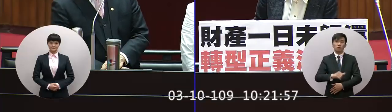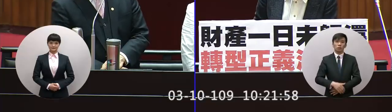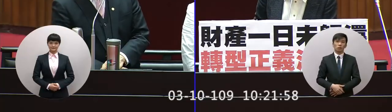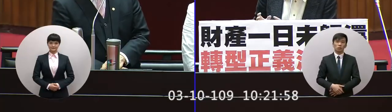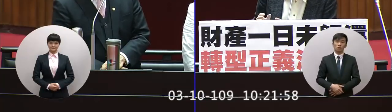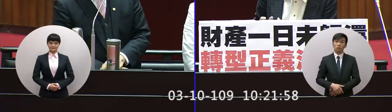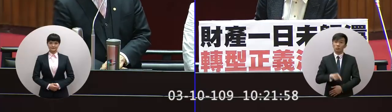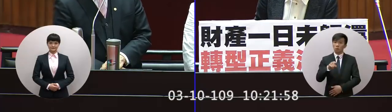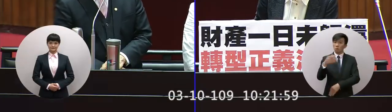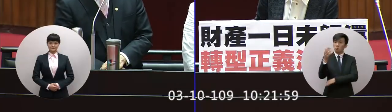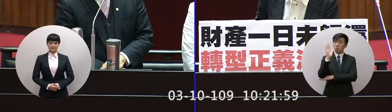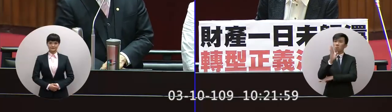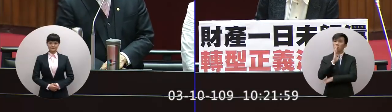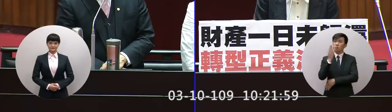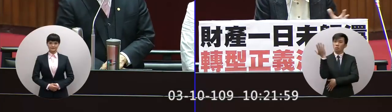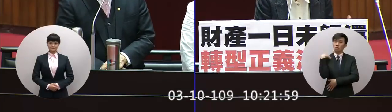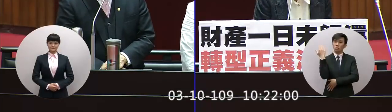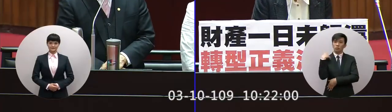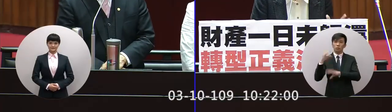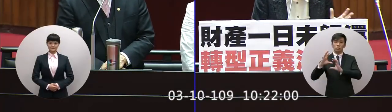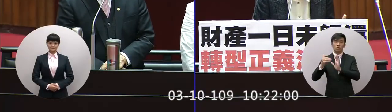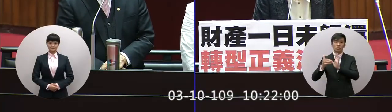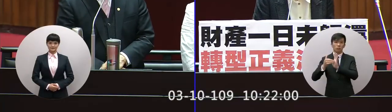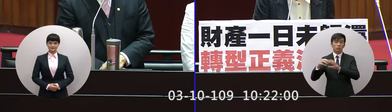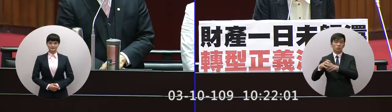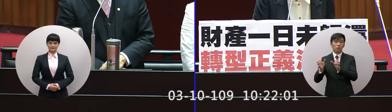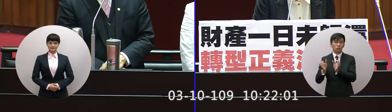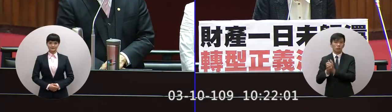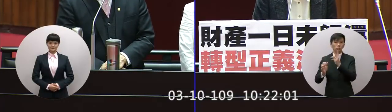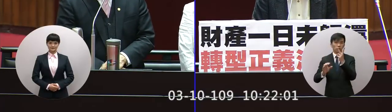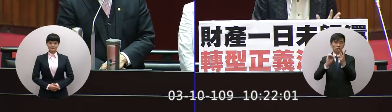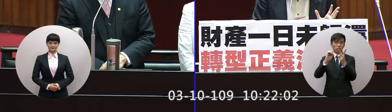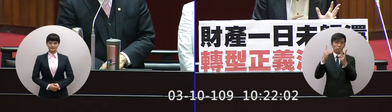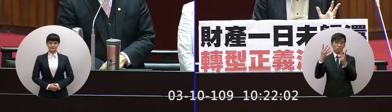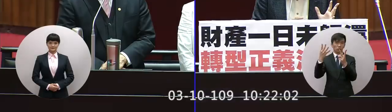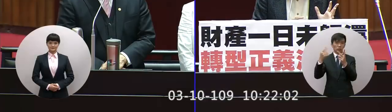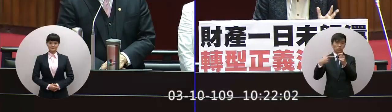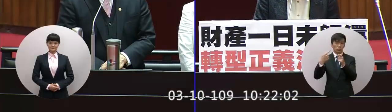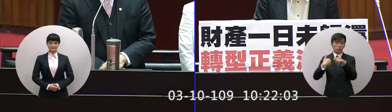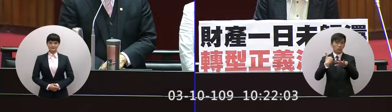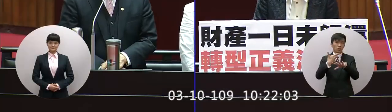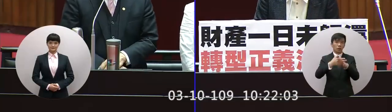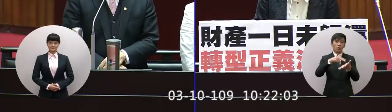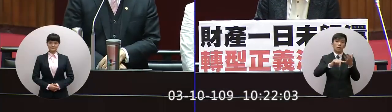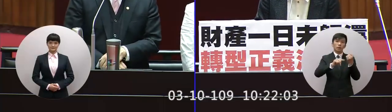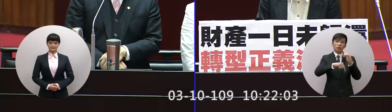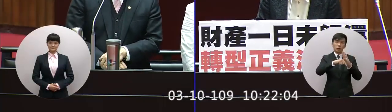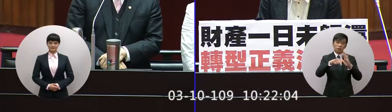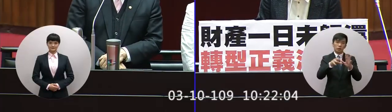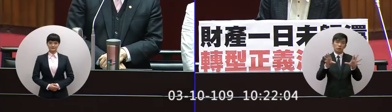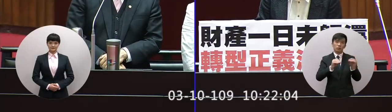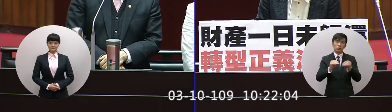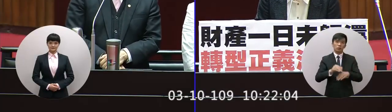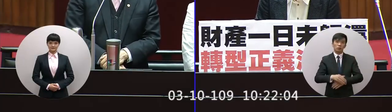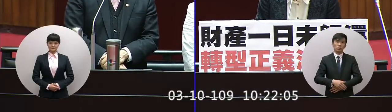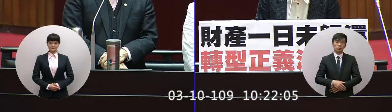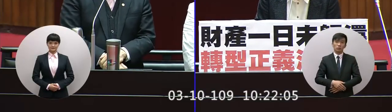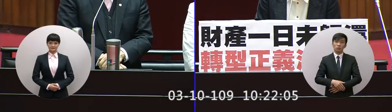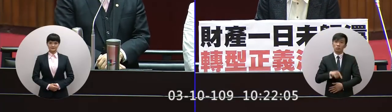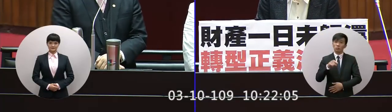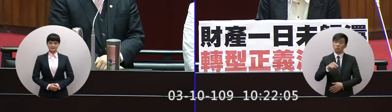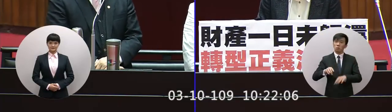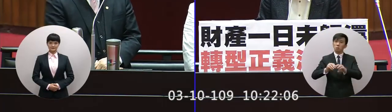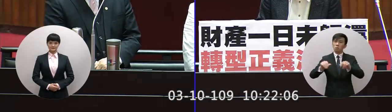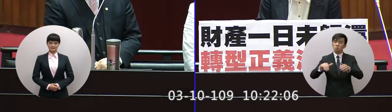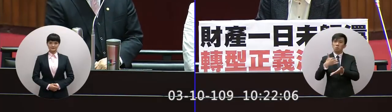是整理国防部2014年当时给立法院的资料。那这个279笔土地，它目前的土